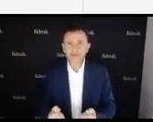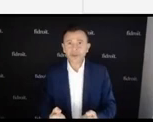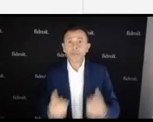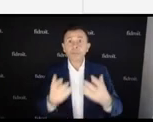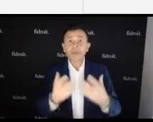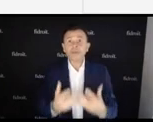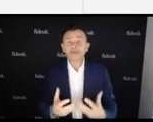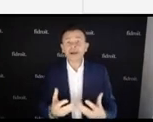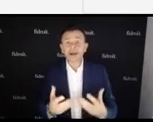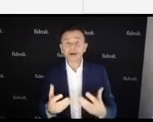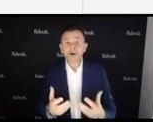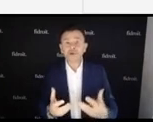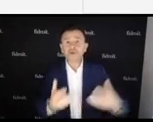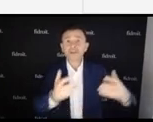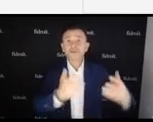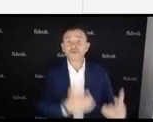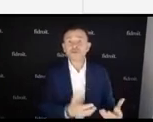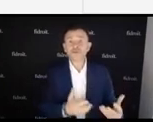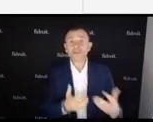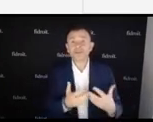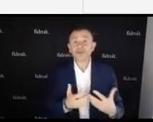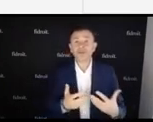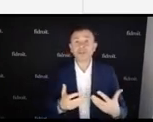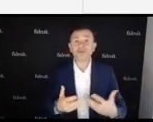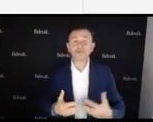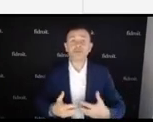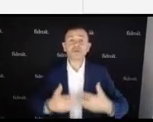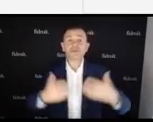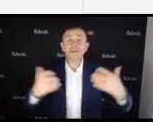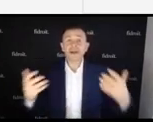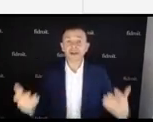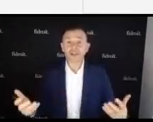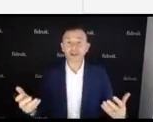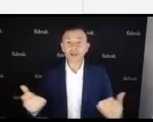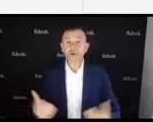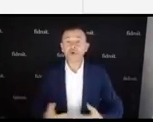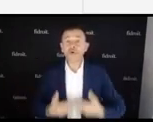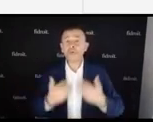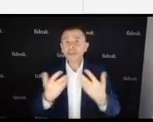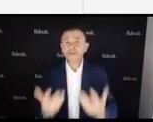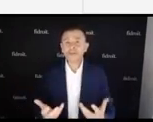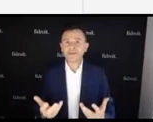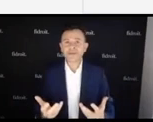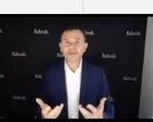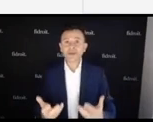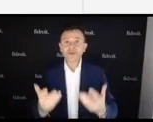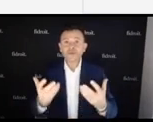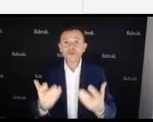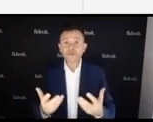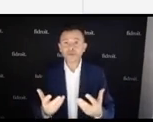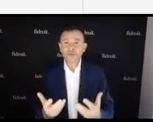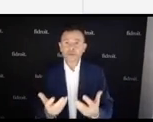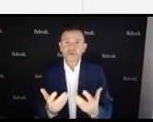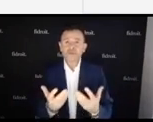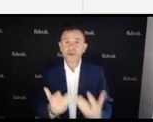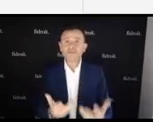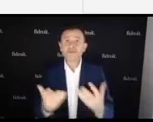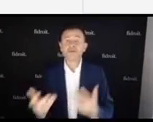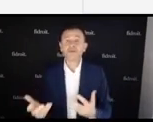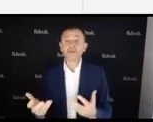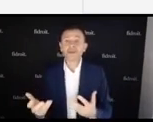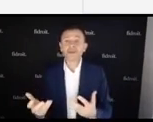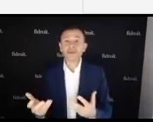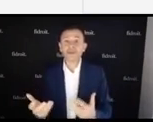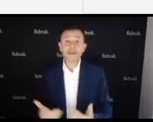prime permettra ensuite à ce souscripteur, s'il devait procéder à un rachat, au bénéfice du taux du